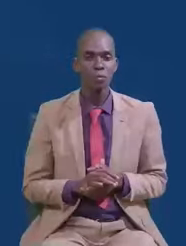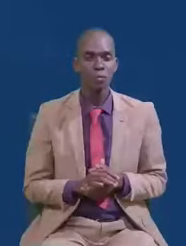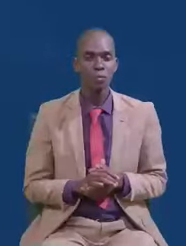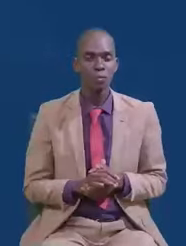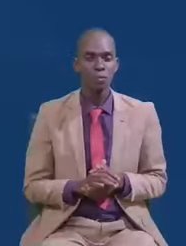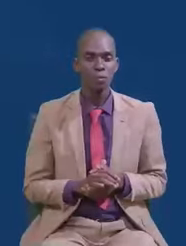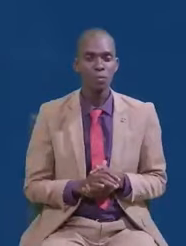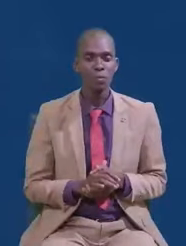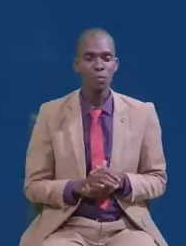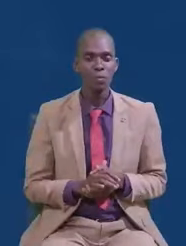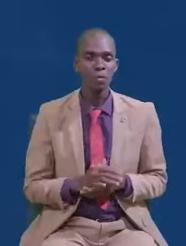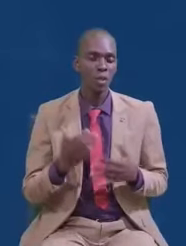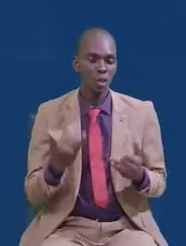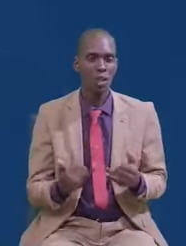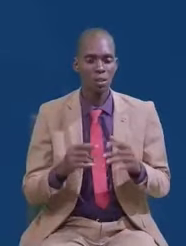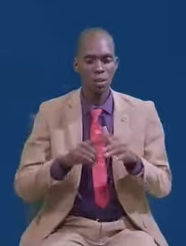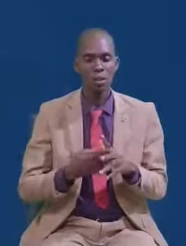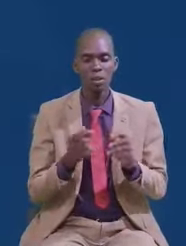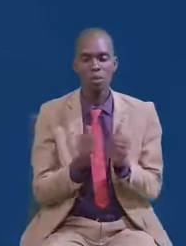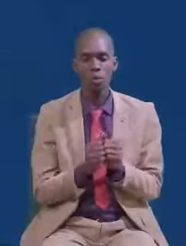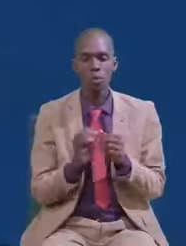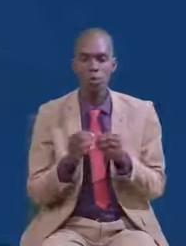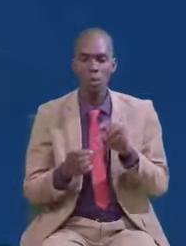Voyons le premier point.